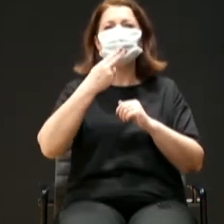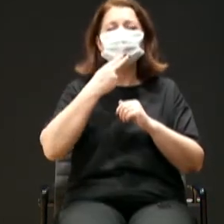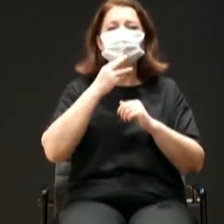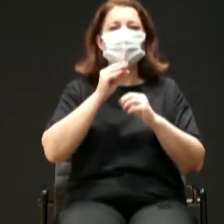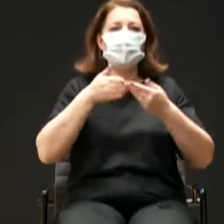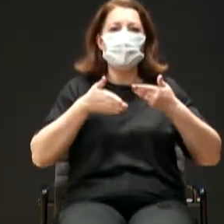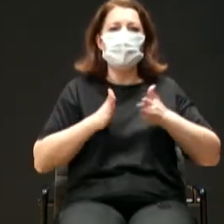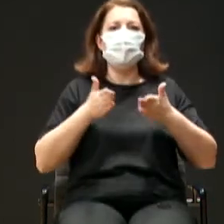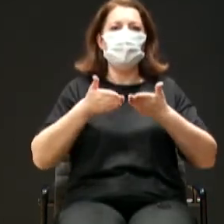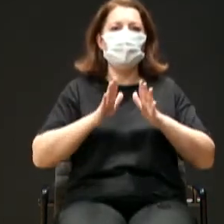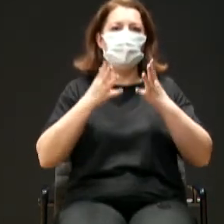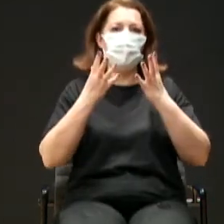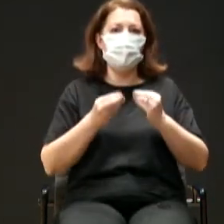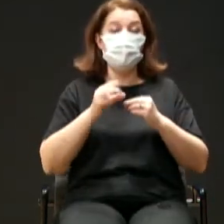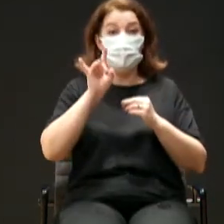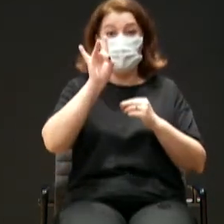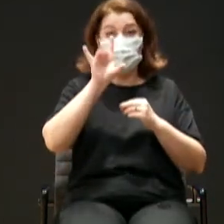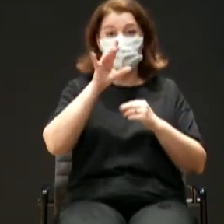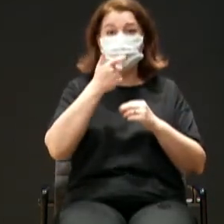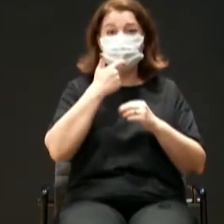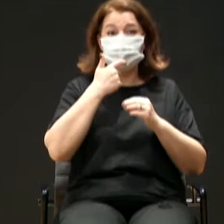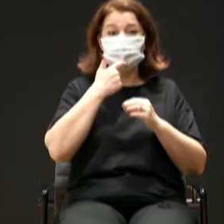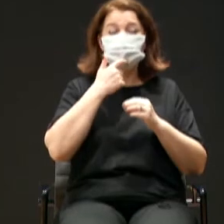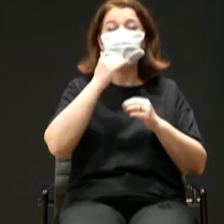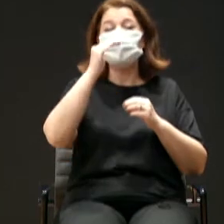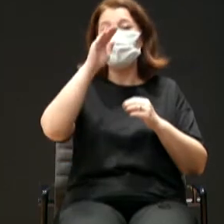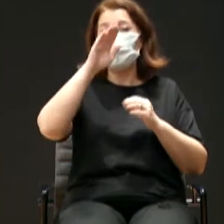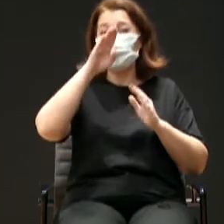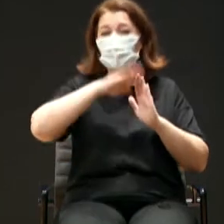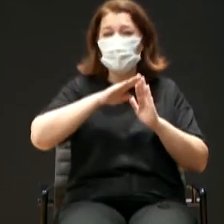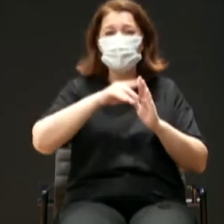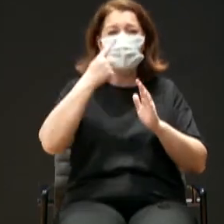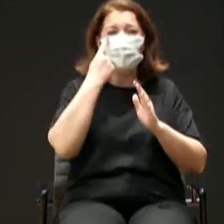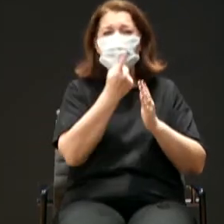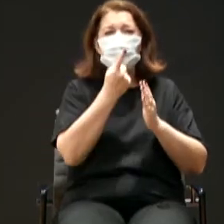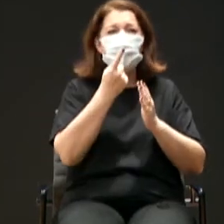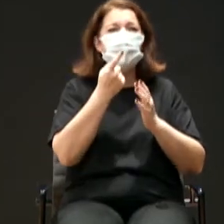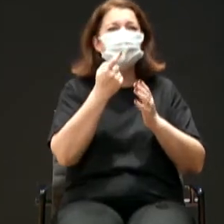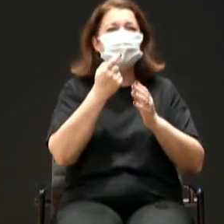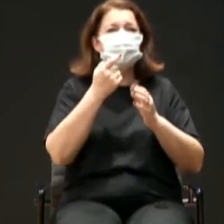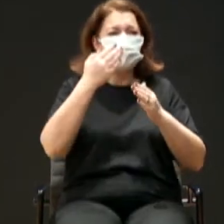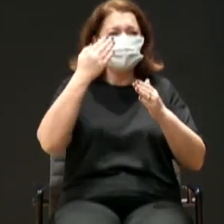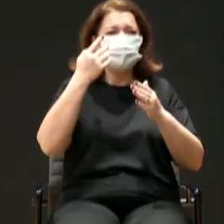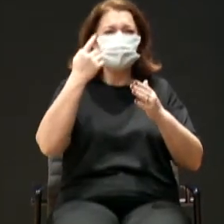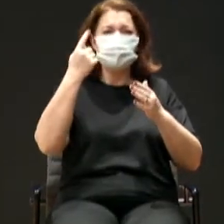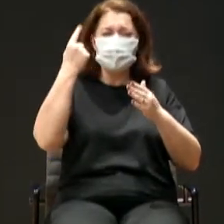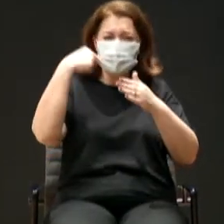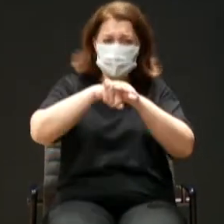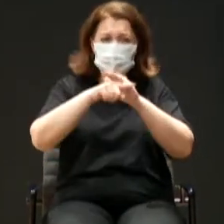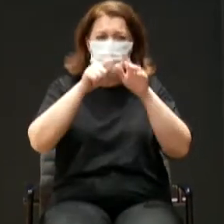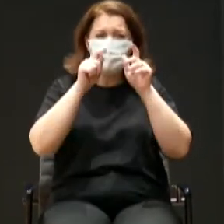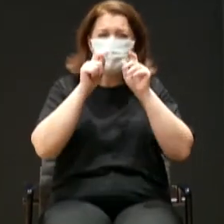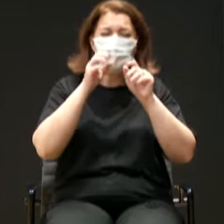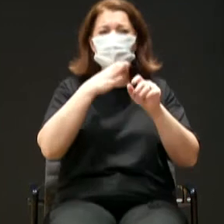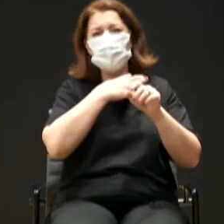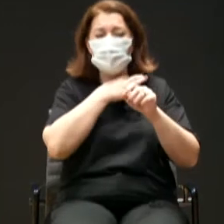yapmış. 15 yaşın altında cinsel istismara uğrayarak doğum yapan çocuk sayısı o yıldan bu